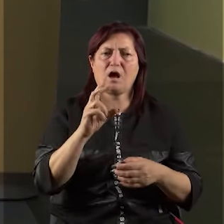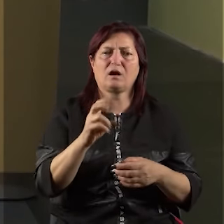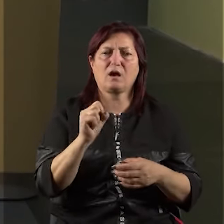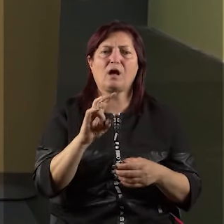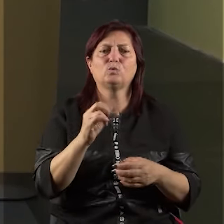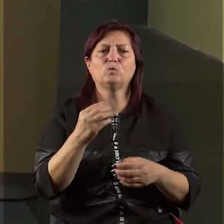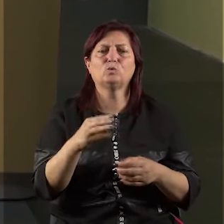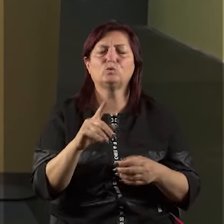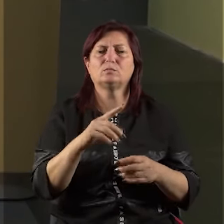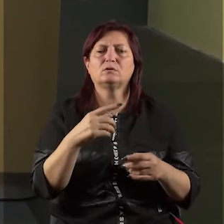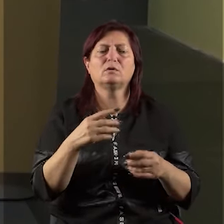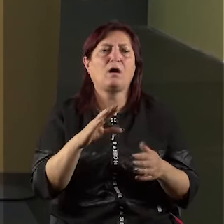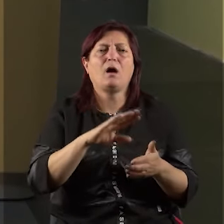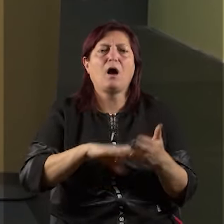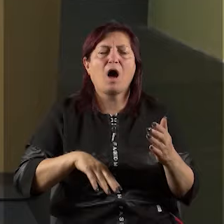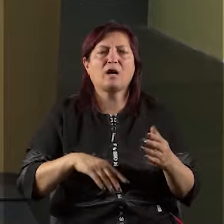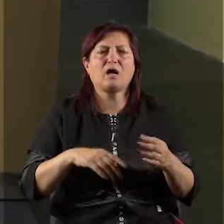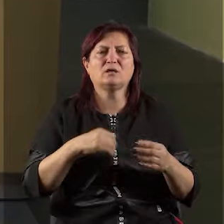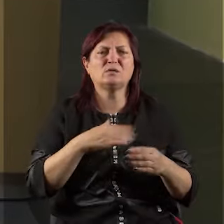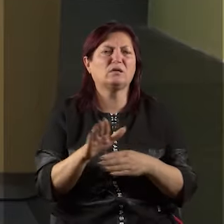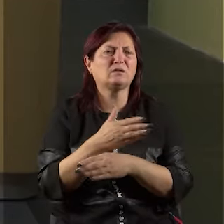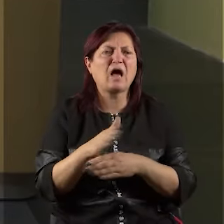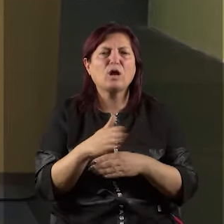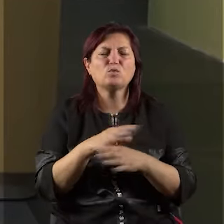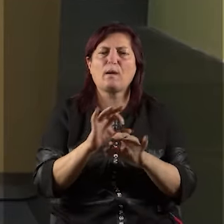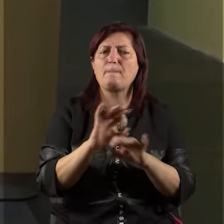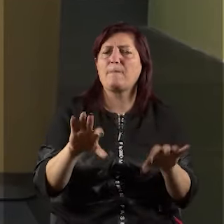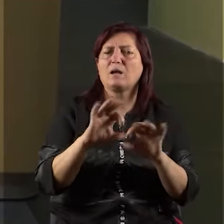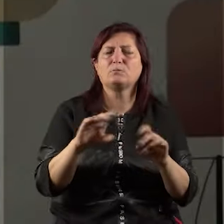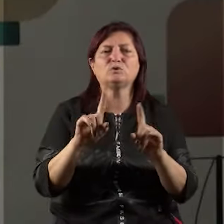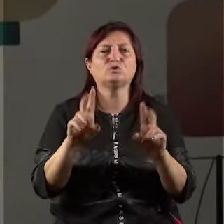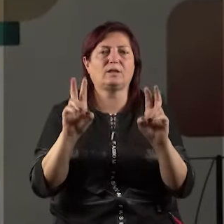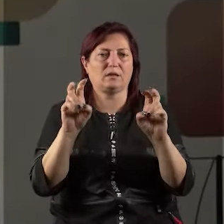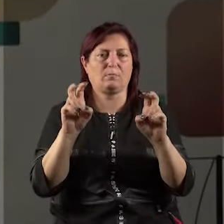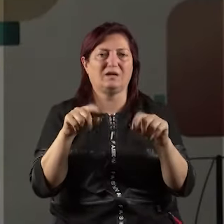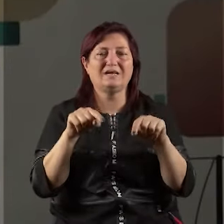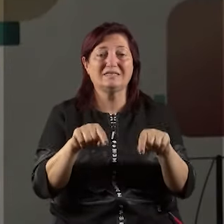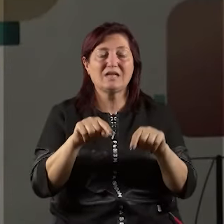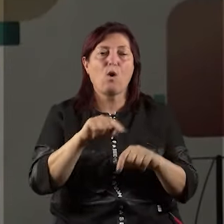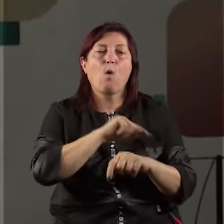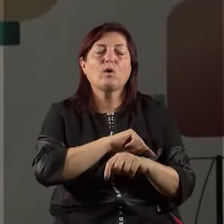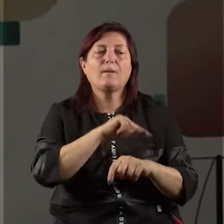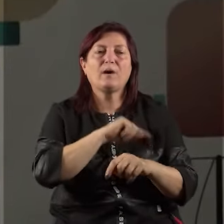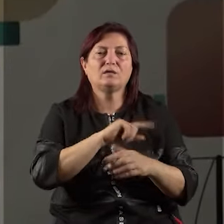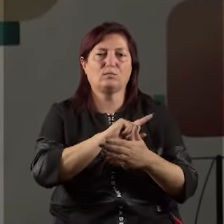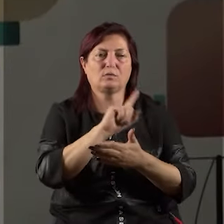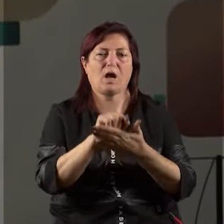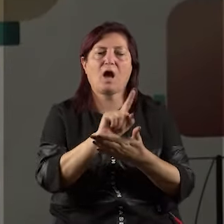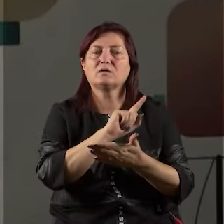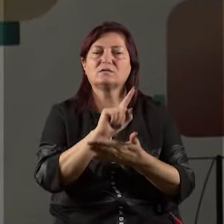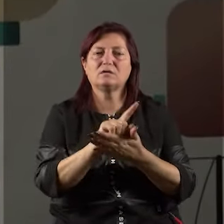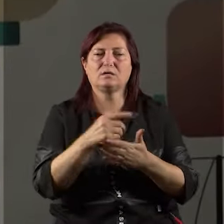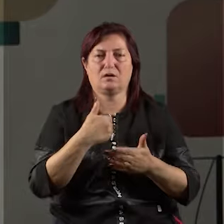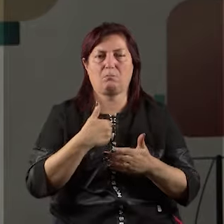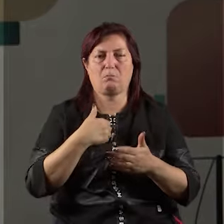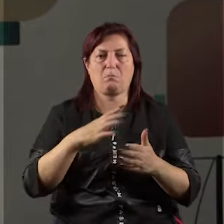առանց տարորոշելու պատմական է, թե չգիտեմ, ի՞նչ թեմատիկա է եւ այլն, այստեղ հոգեբանական արդեն մենք